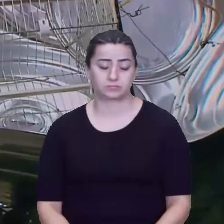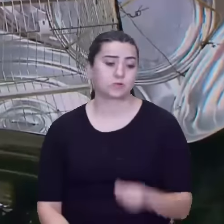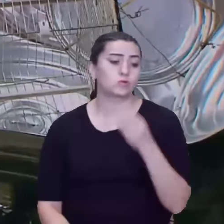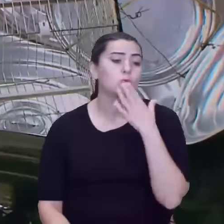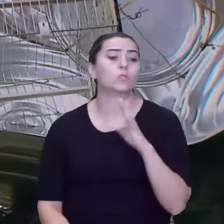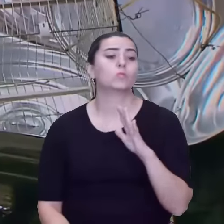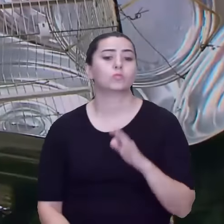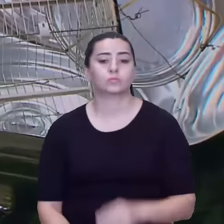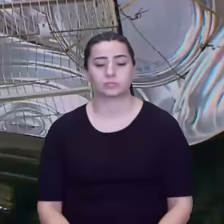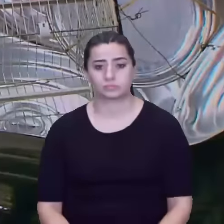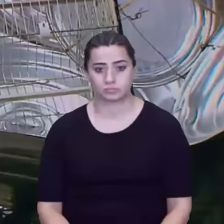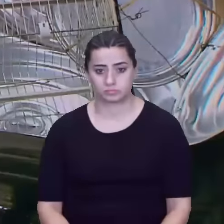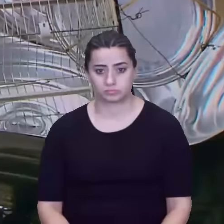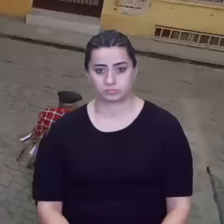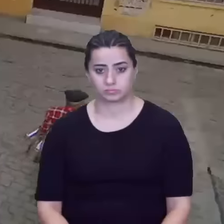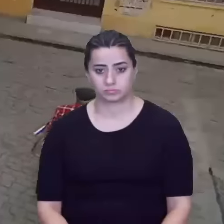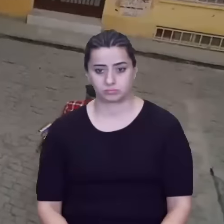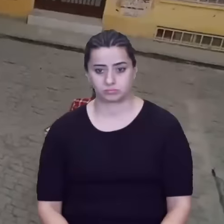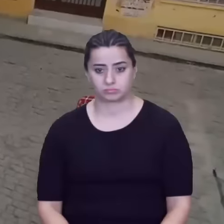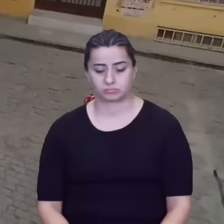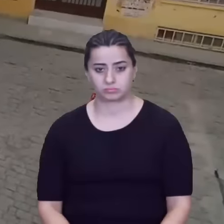mu Dilek?